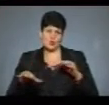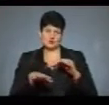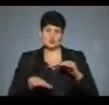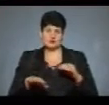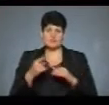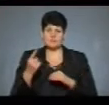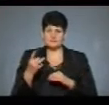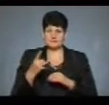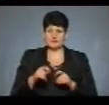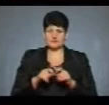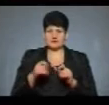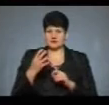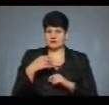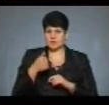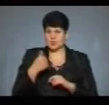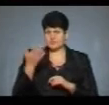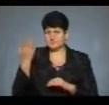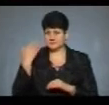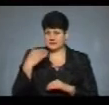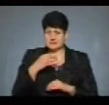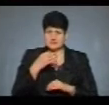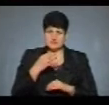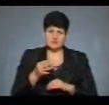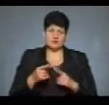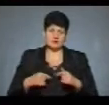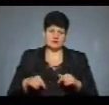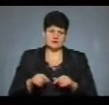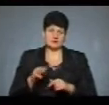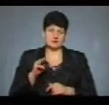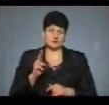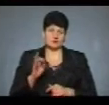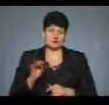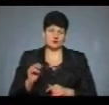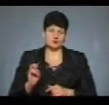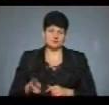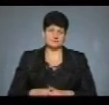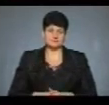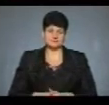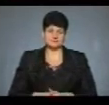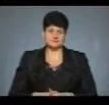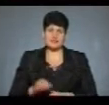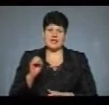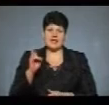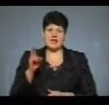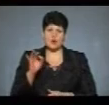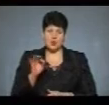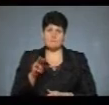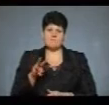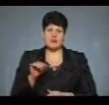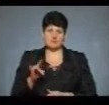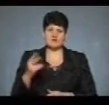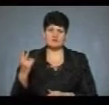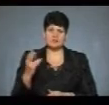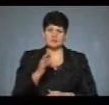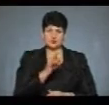обласному центрі відкрили 4 роки тому, повідомив його організатор Тарас Ковальчук. Екомарафон 2.0 сьогодні стартував